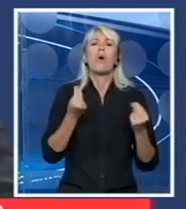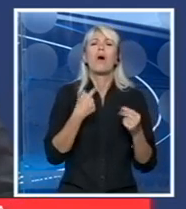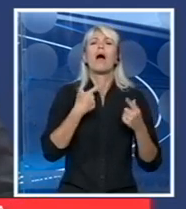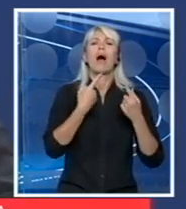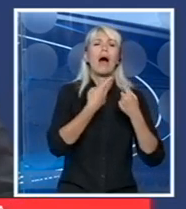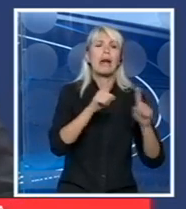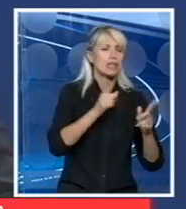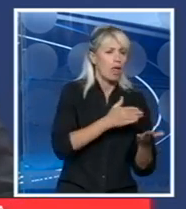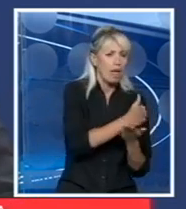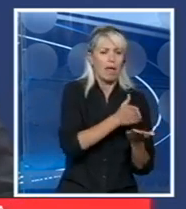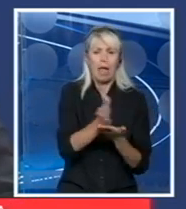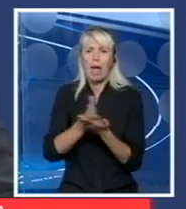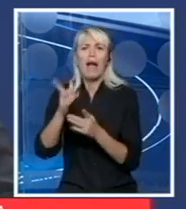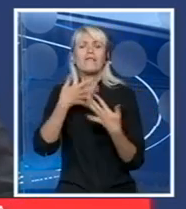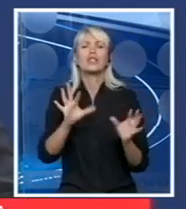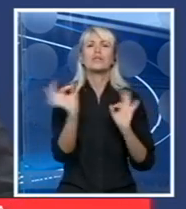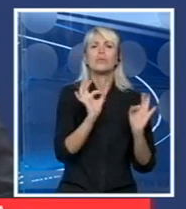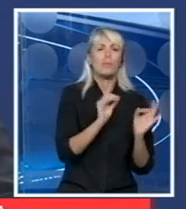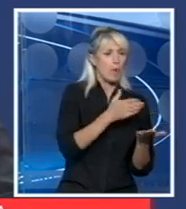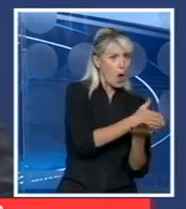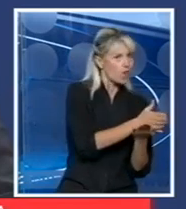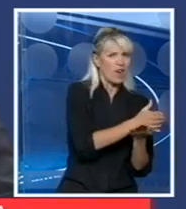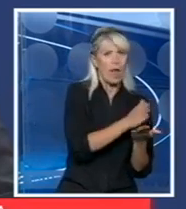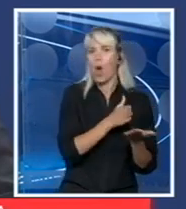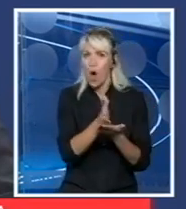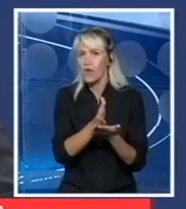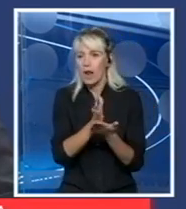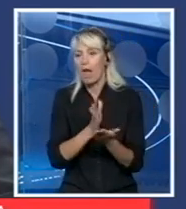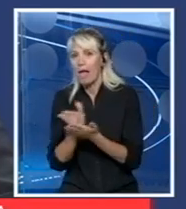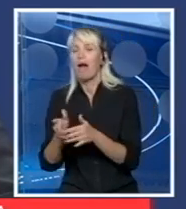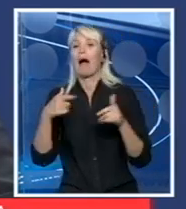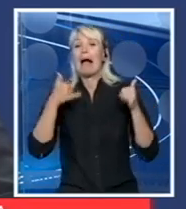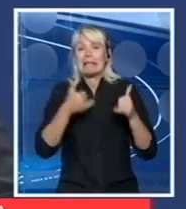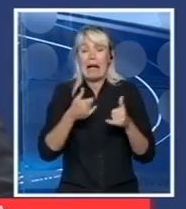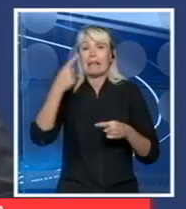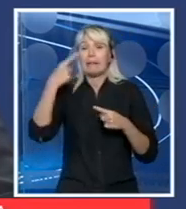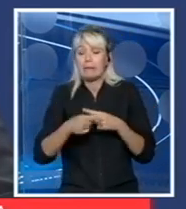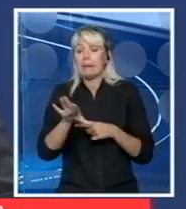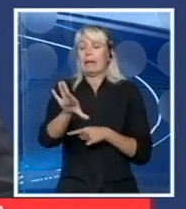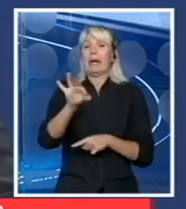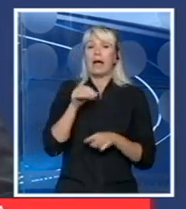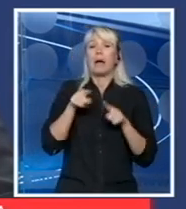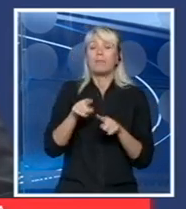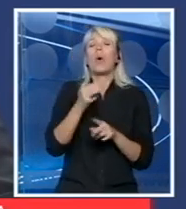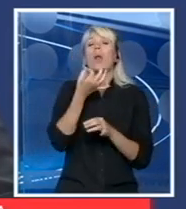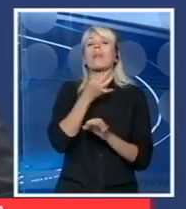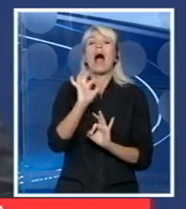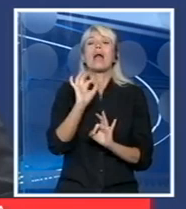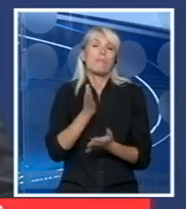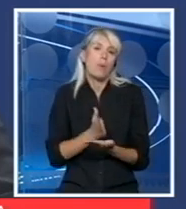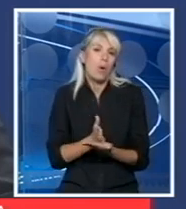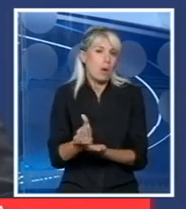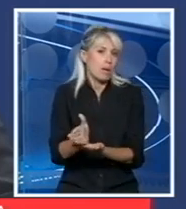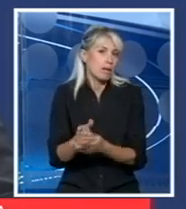sada predlažemo jedan od scenarija koji recimo može da zadovolji više interesa i zaposlenih u prosveti i